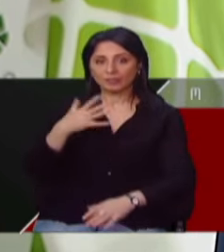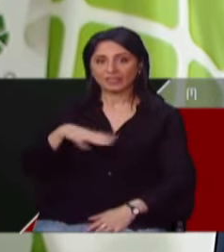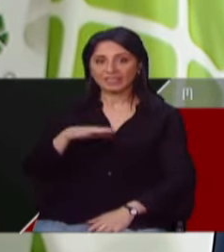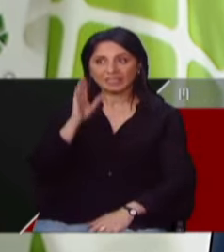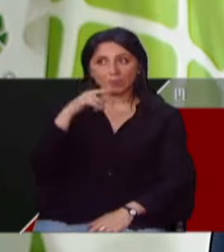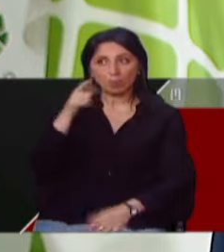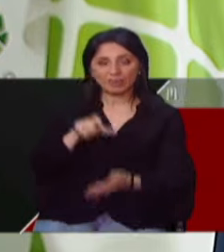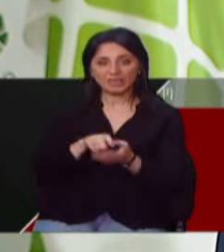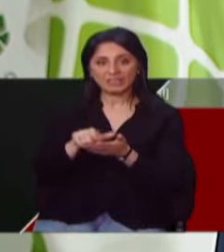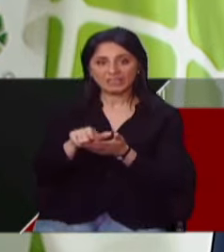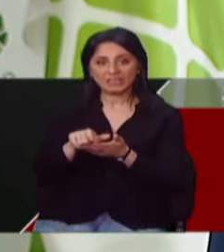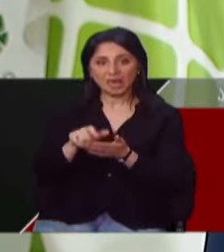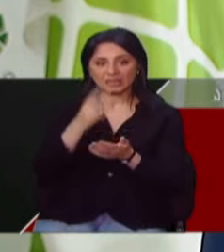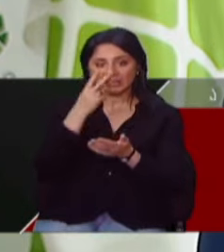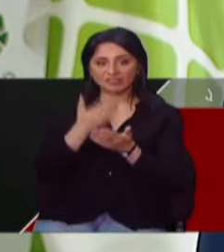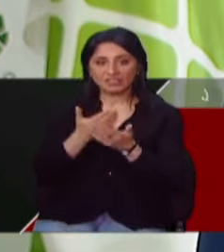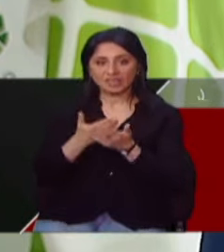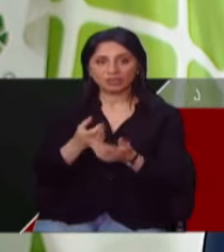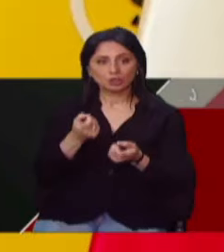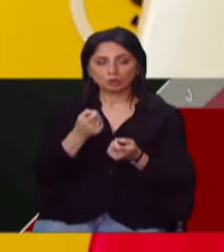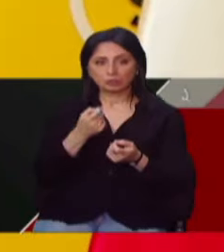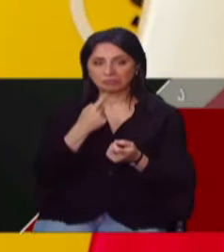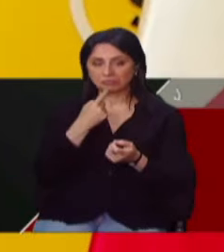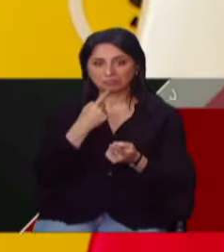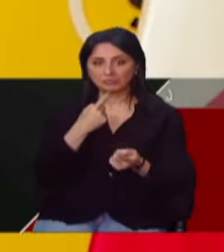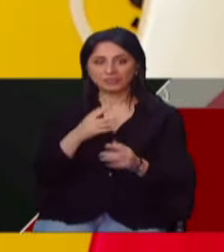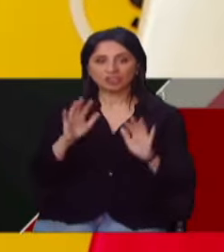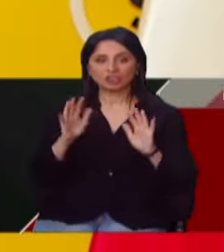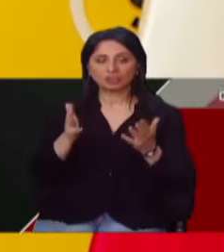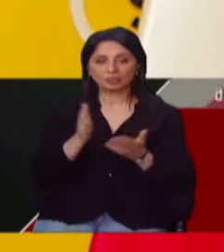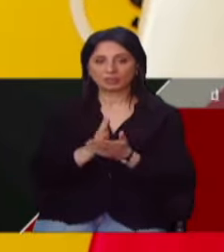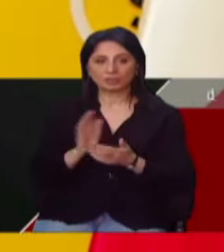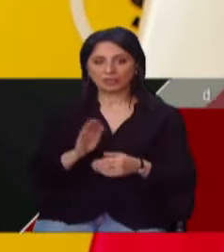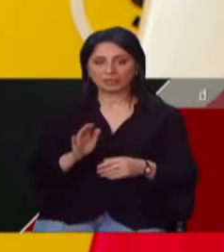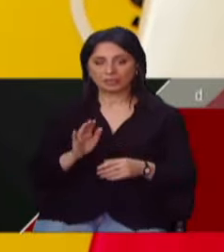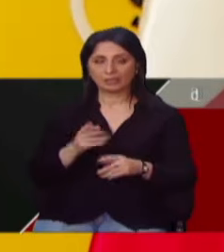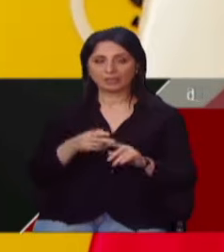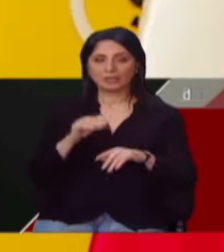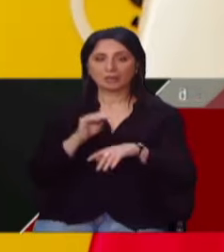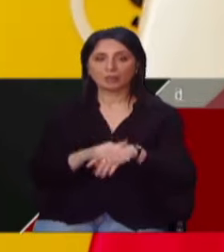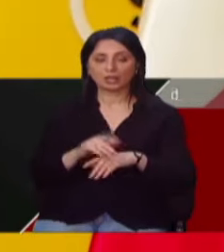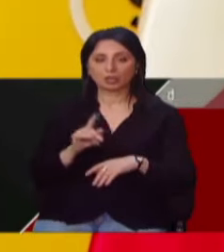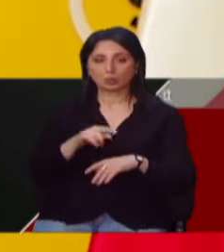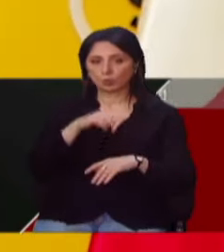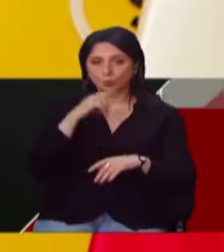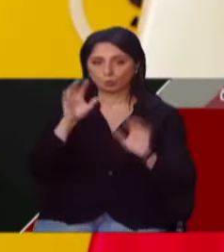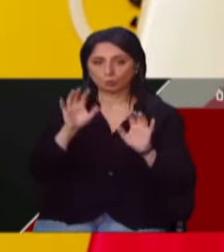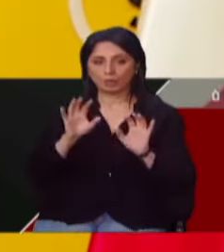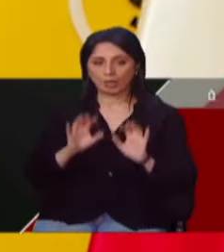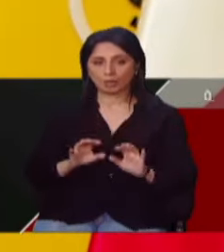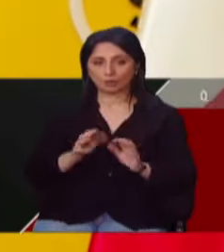cartos, mă mulțumesc, gzasi, se gui sa hamen, ce uite sunt ironiul. Și am trăvit iar aris, ispacte, rom rusul i